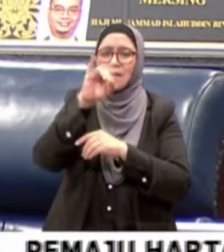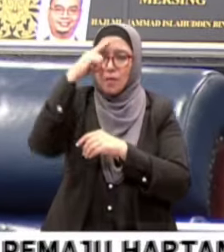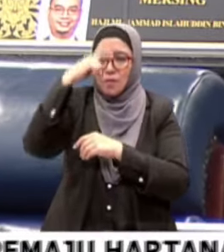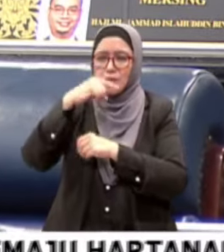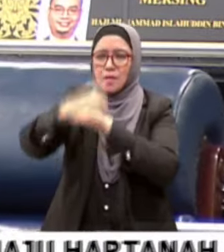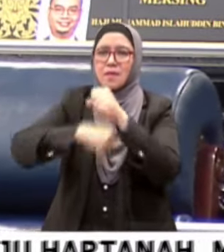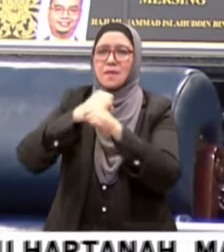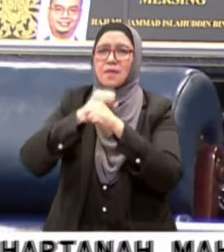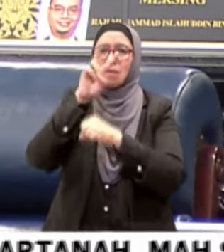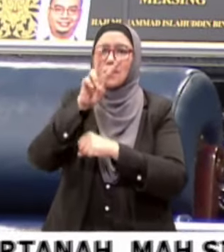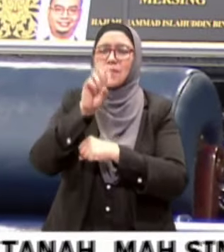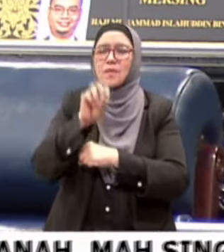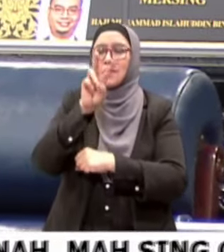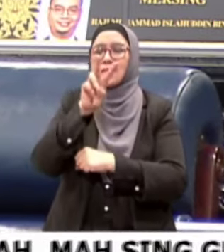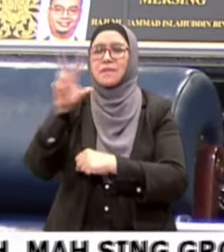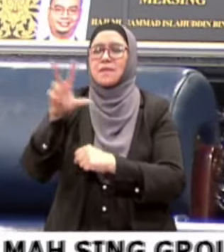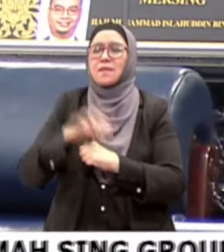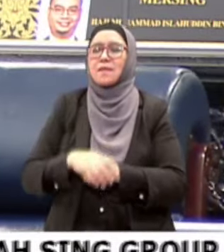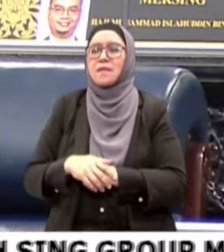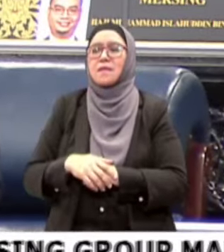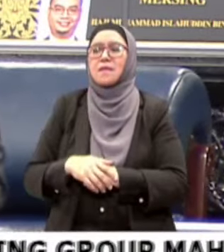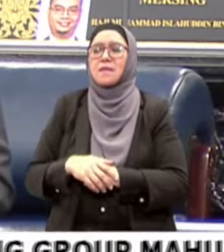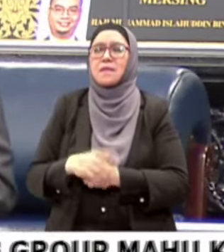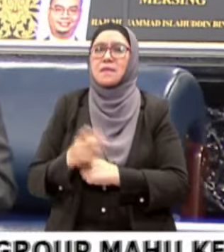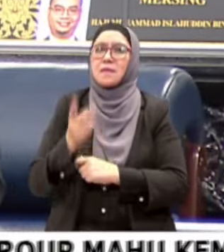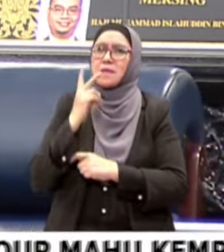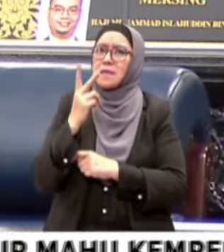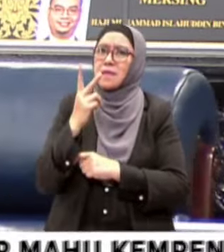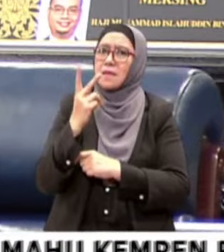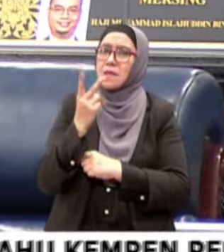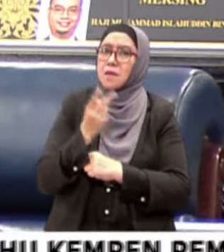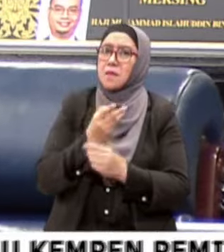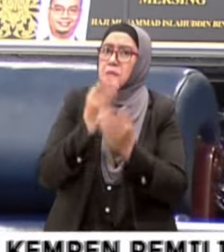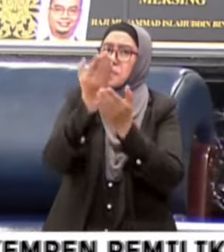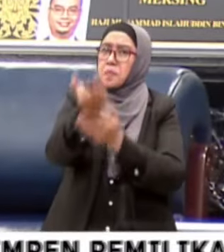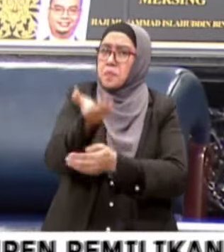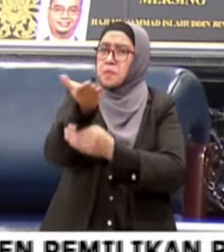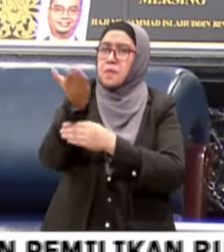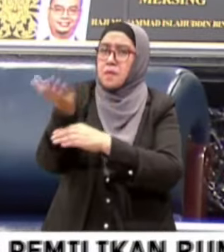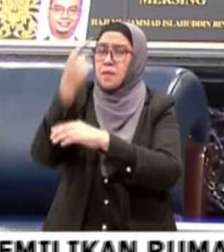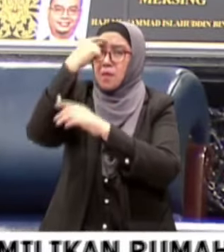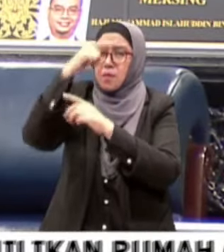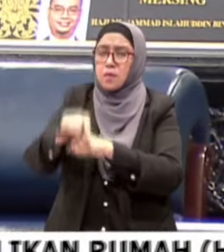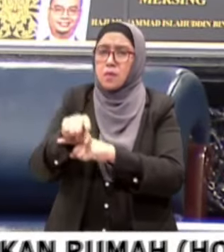memenangkan pertama permintaan semi kontaks seluruh dunia